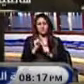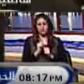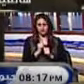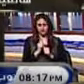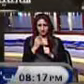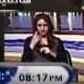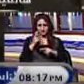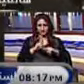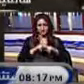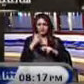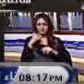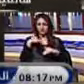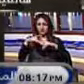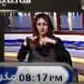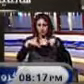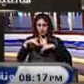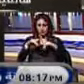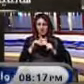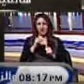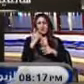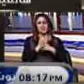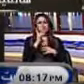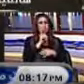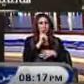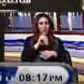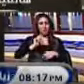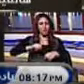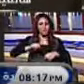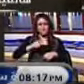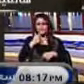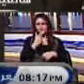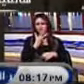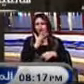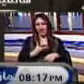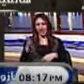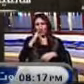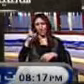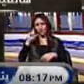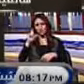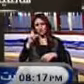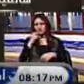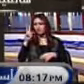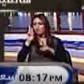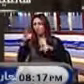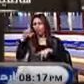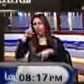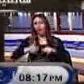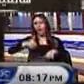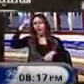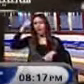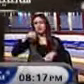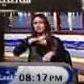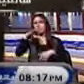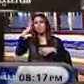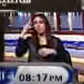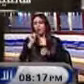بعض الاحتقانات اللي موجوده في الشارع ضد الاخوان وضد حكم الرئيس الدكتور محمد مرسي. شايفين ان مبارك بالنسبه ومن وجهه